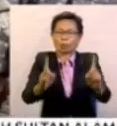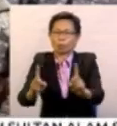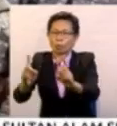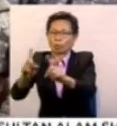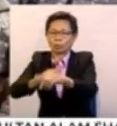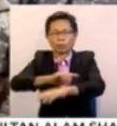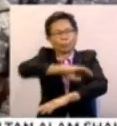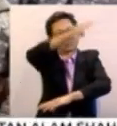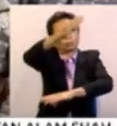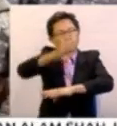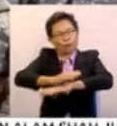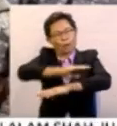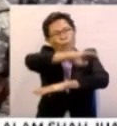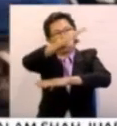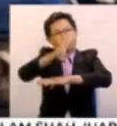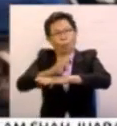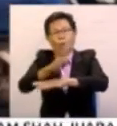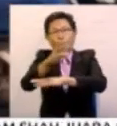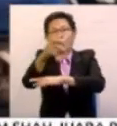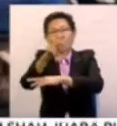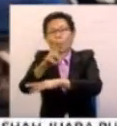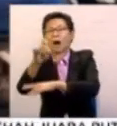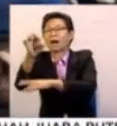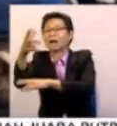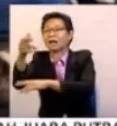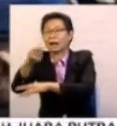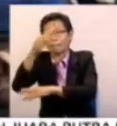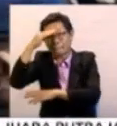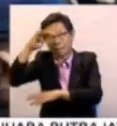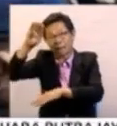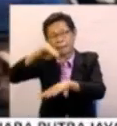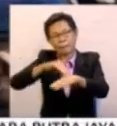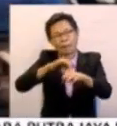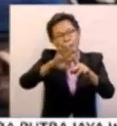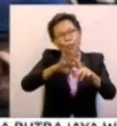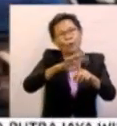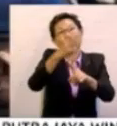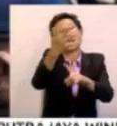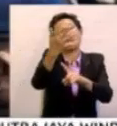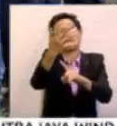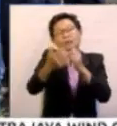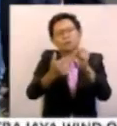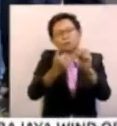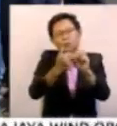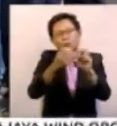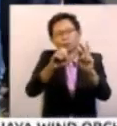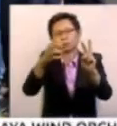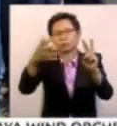puncak Bukit Wang, Bruma dan Wang Kelian, Perlis pada Mei 2015.